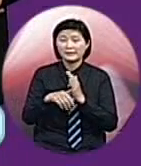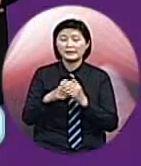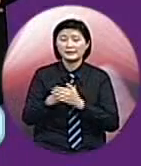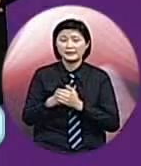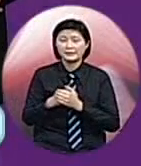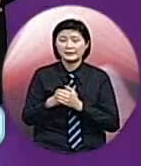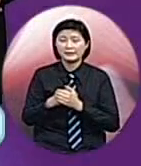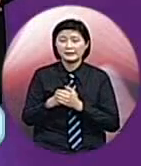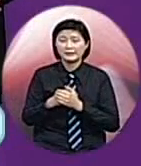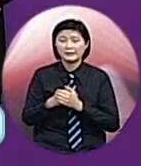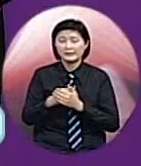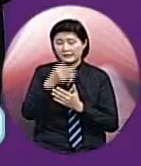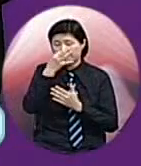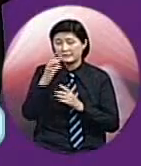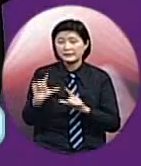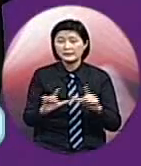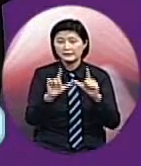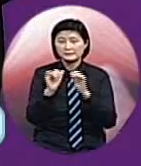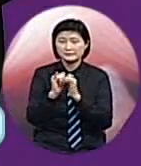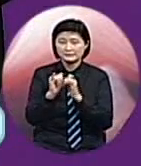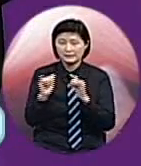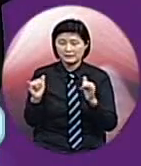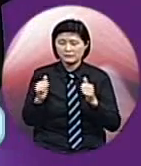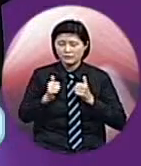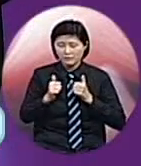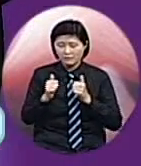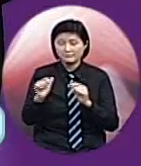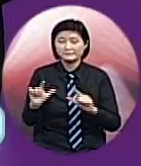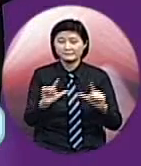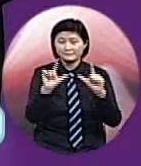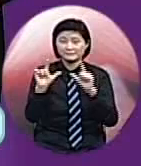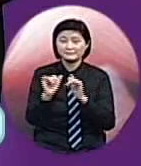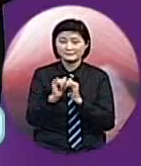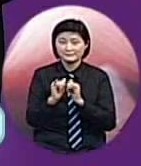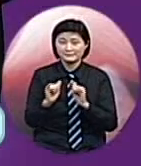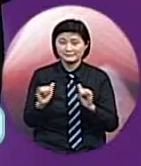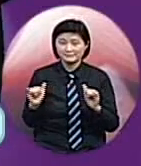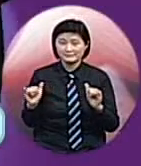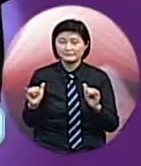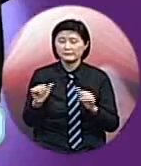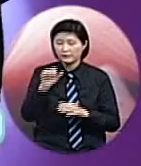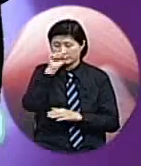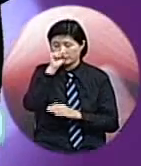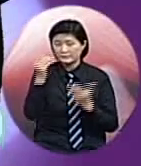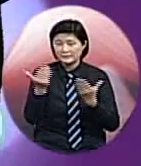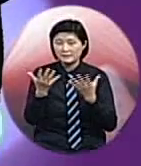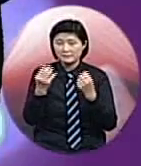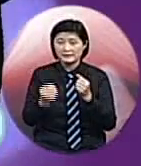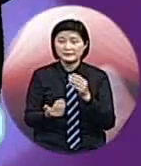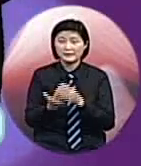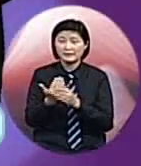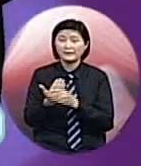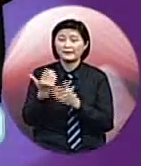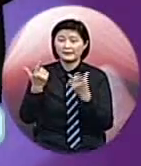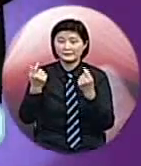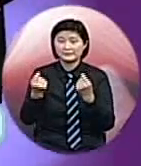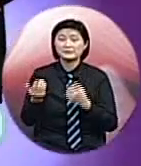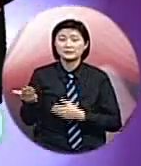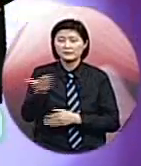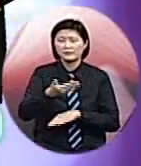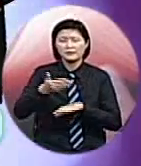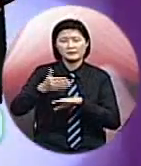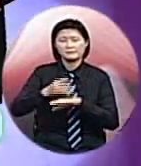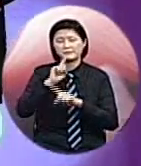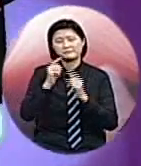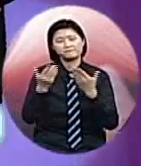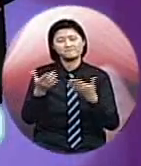힘들게 또 사신 분 있잖아요. 예, 예. 그리고 또 열심히 사시면은 예. 또 좋은 일도 또 많을 것 같고요. 그런 예. 분한테